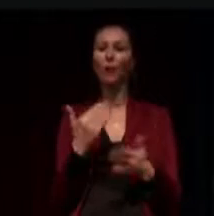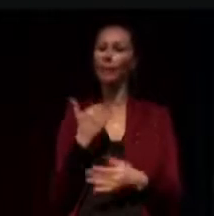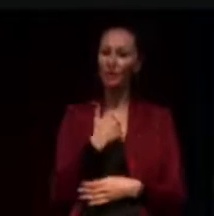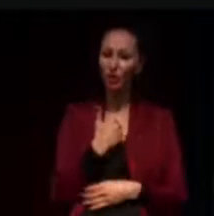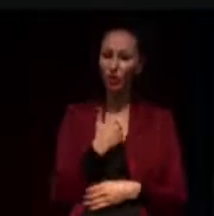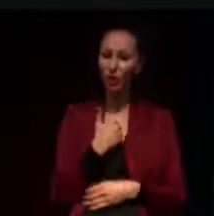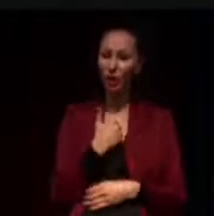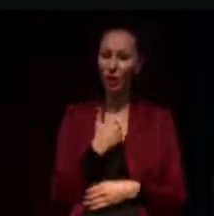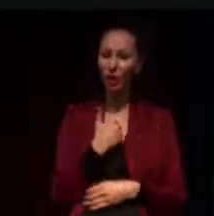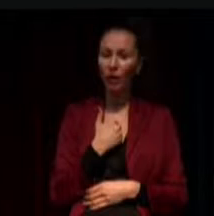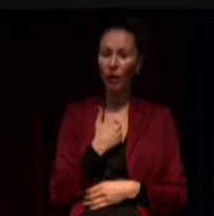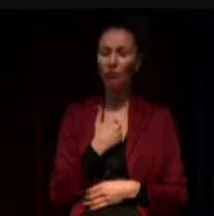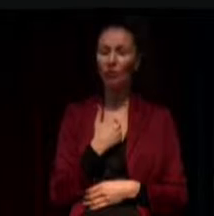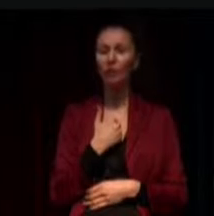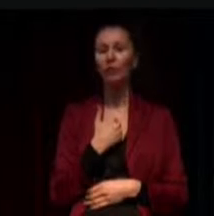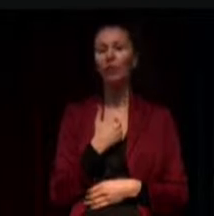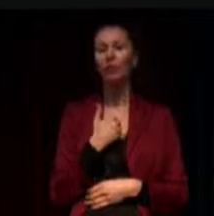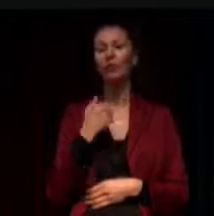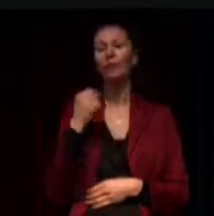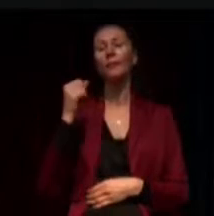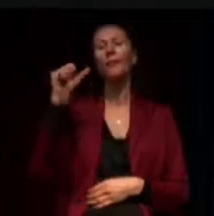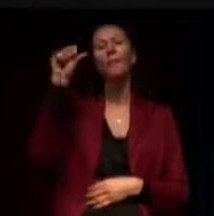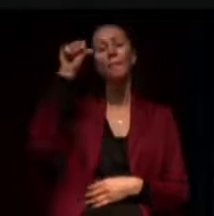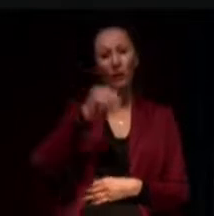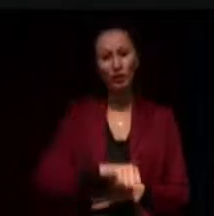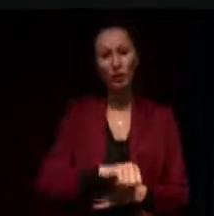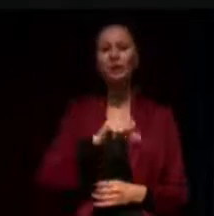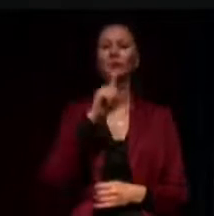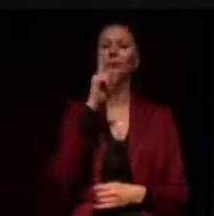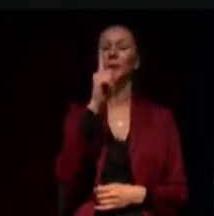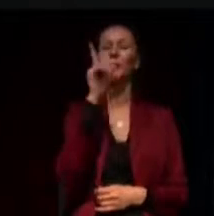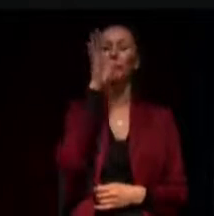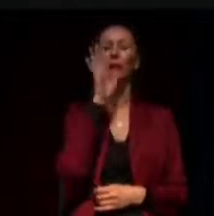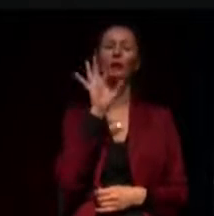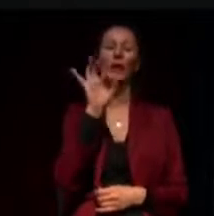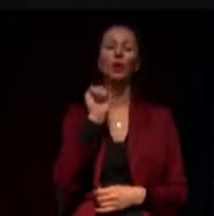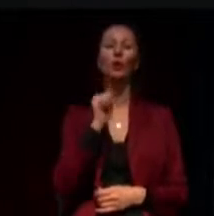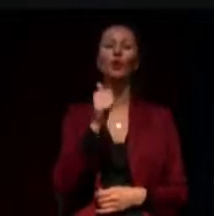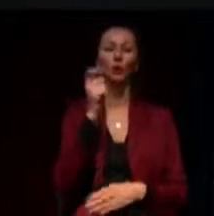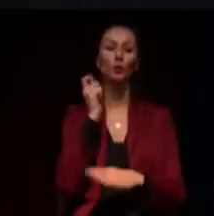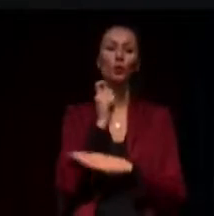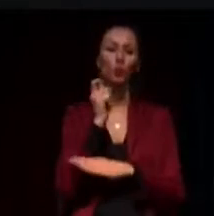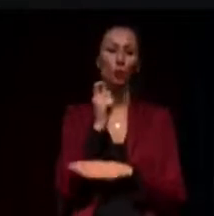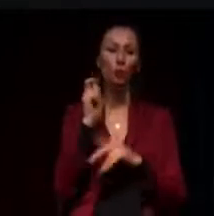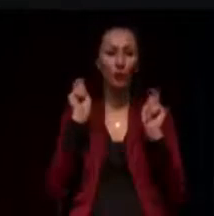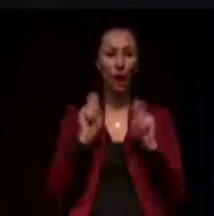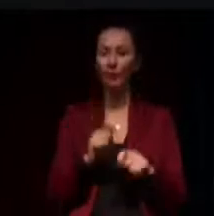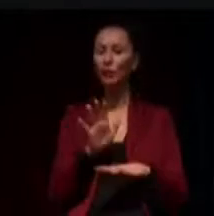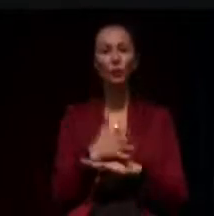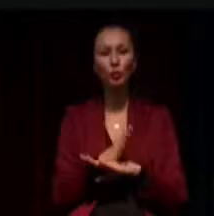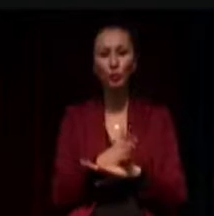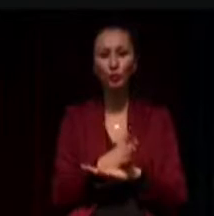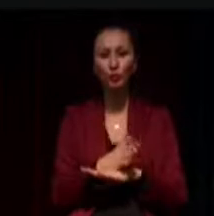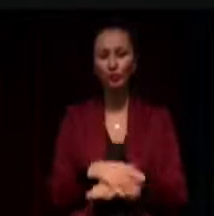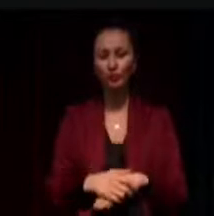bizce başarısız bir 550 gün sunumu yapıldı. Çünkü